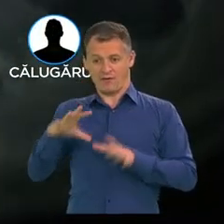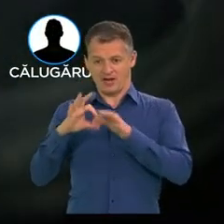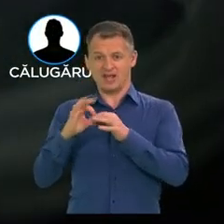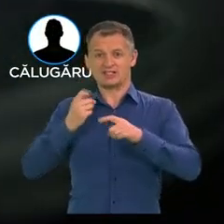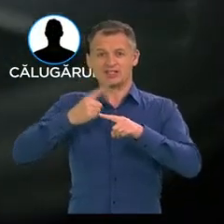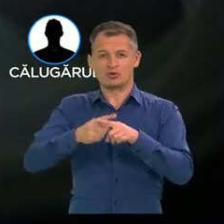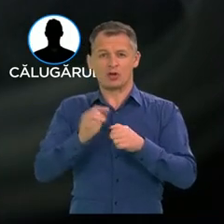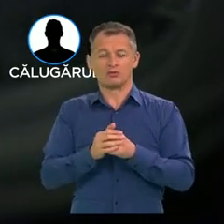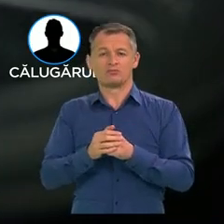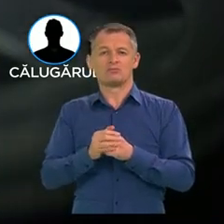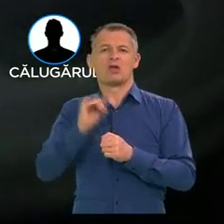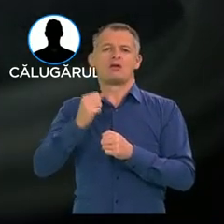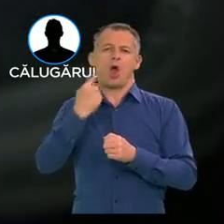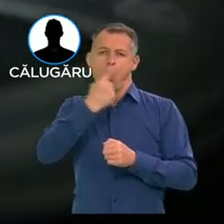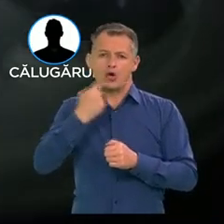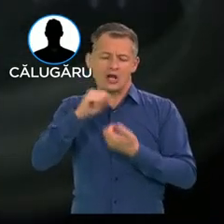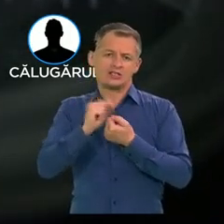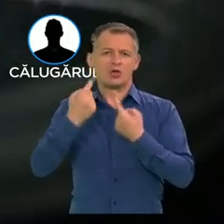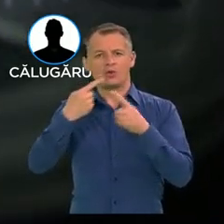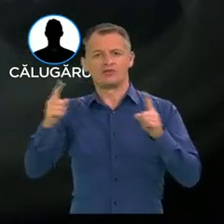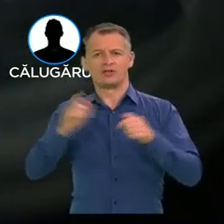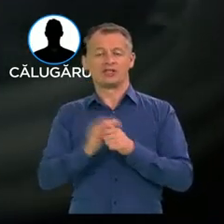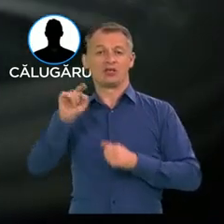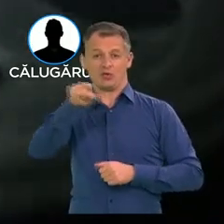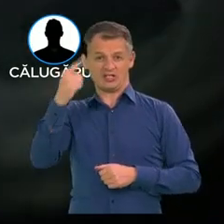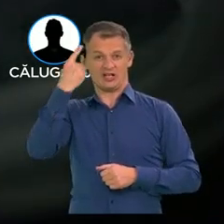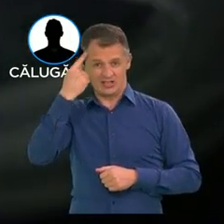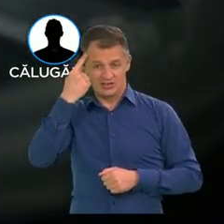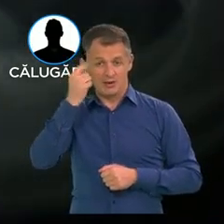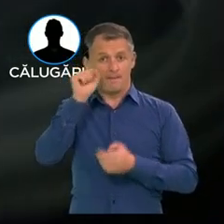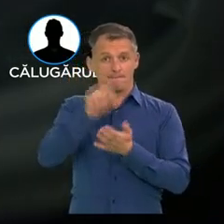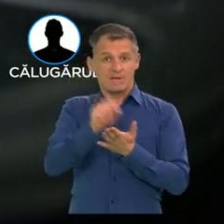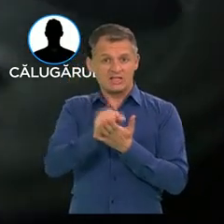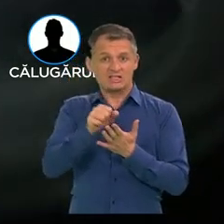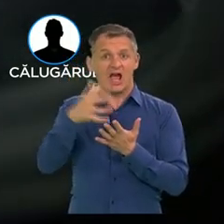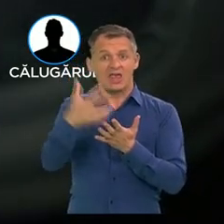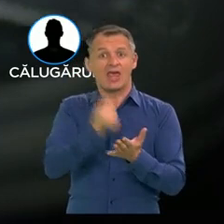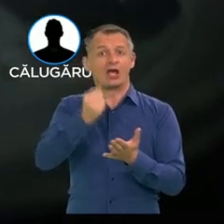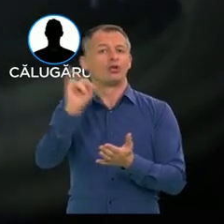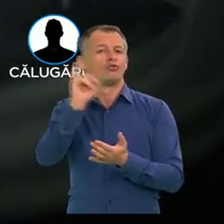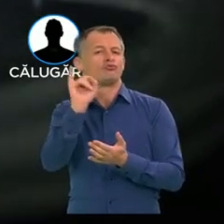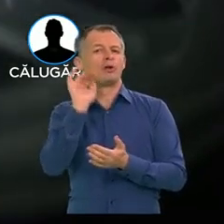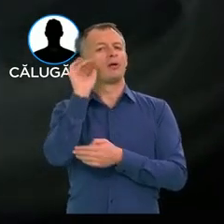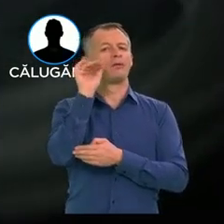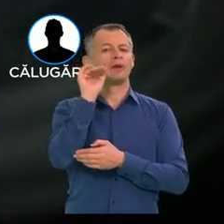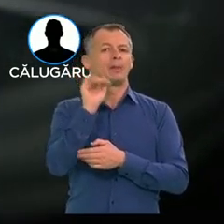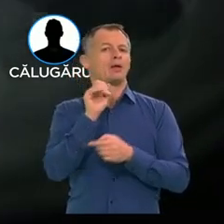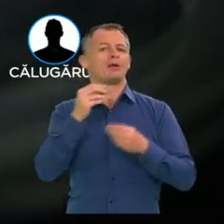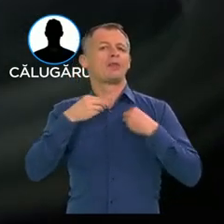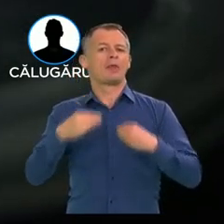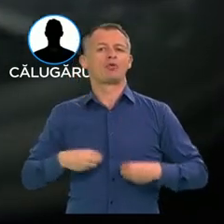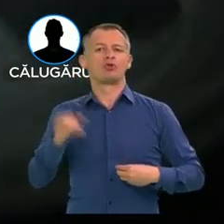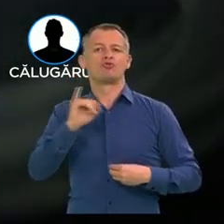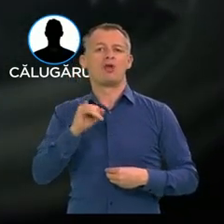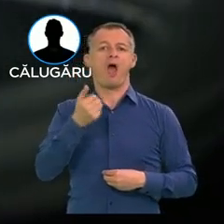sexuale, orale, sau ce-am făcut noi. Gândiți-vă că presa preia. Cine-i deputatul? Este